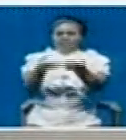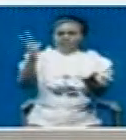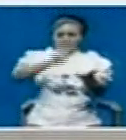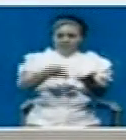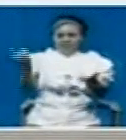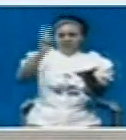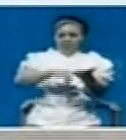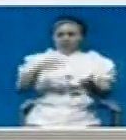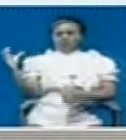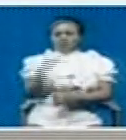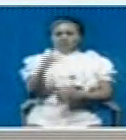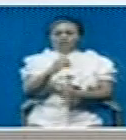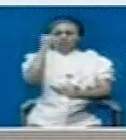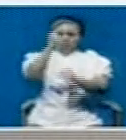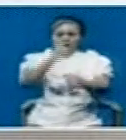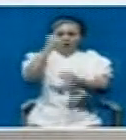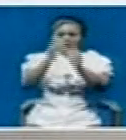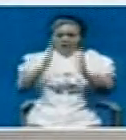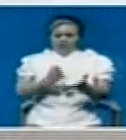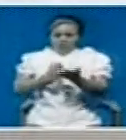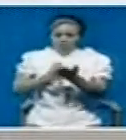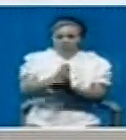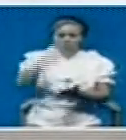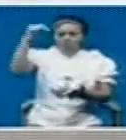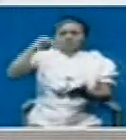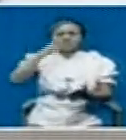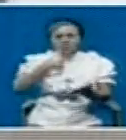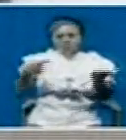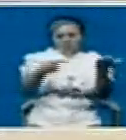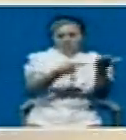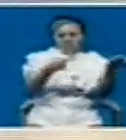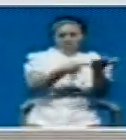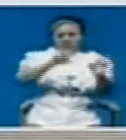usajili wa wafanyikazi wa umma kupitia mfumo wa kisasa wa elektroniki.